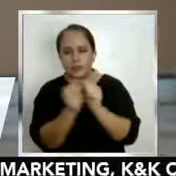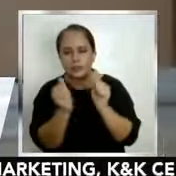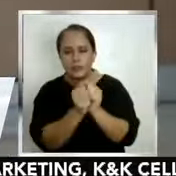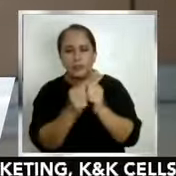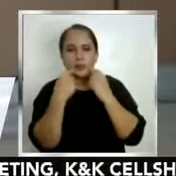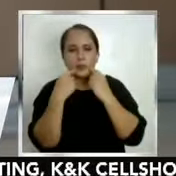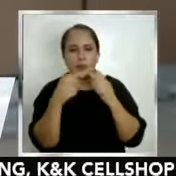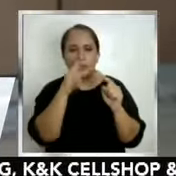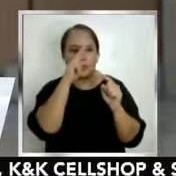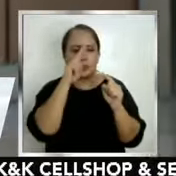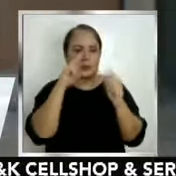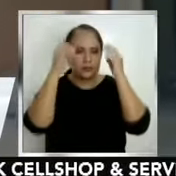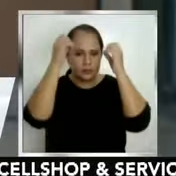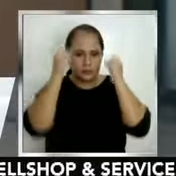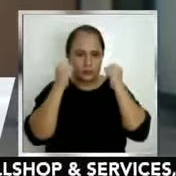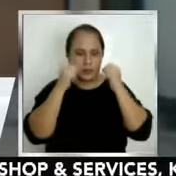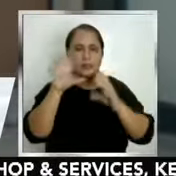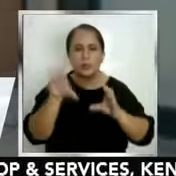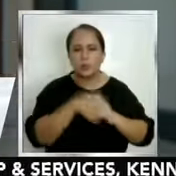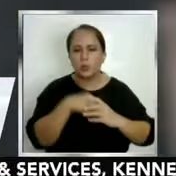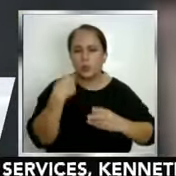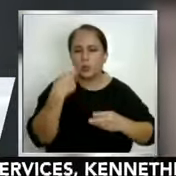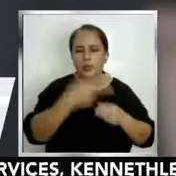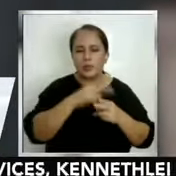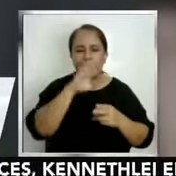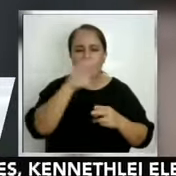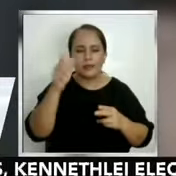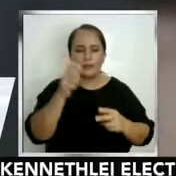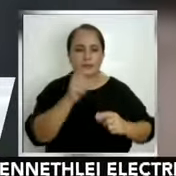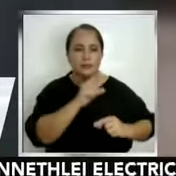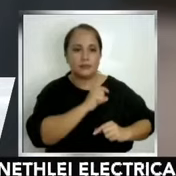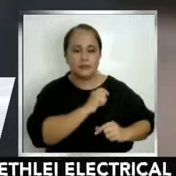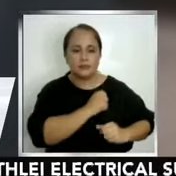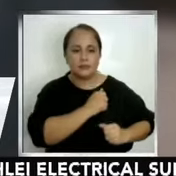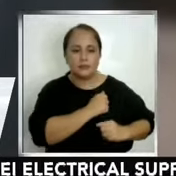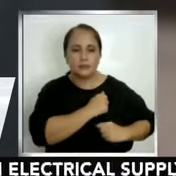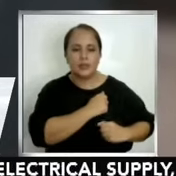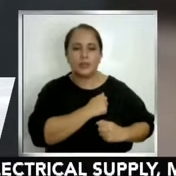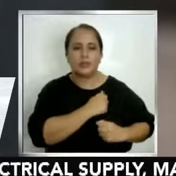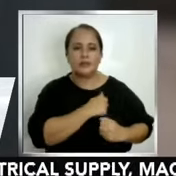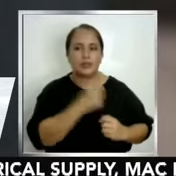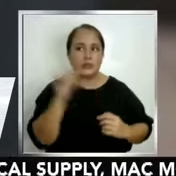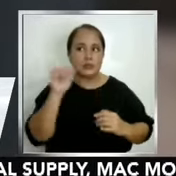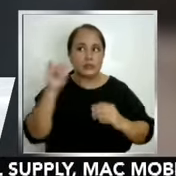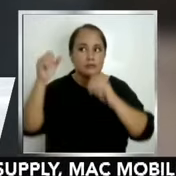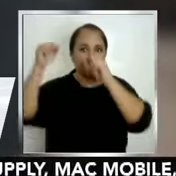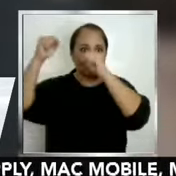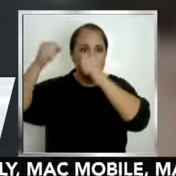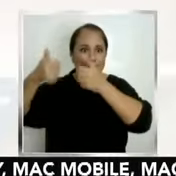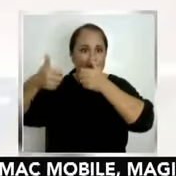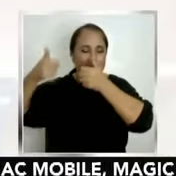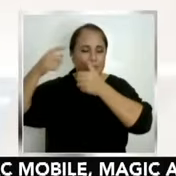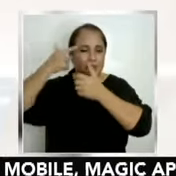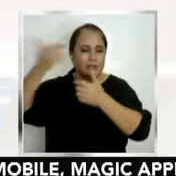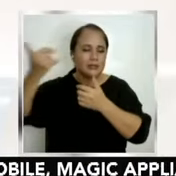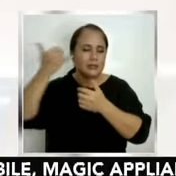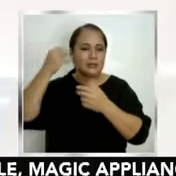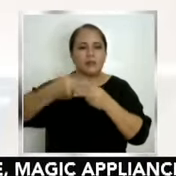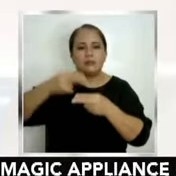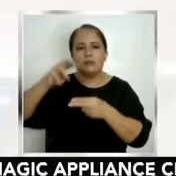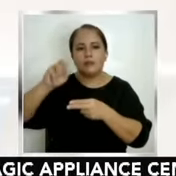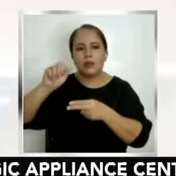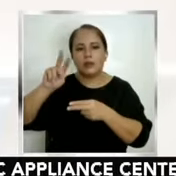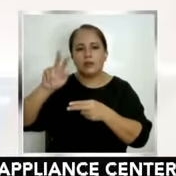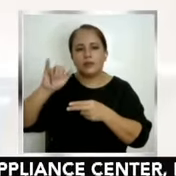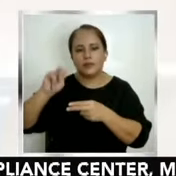terorista. Kabilang dito ang dating security ni Teves at co-mastermind daw sa pagpatay na si Marvin Miranda. Kapag naideklara